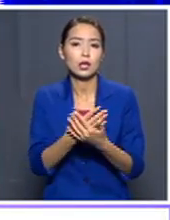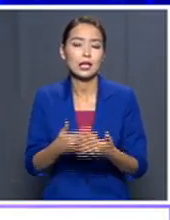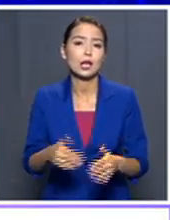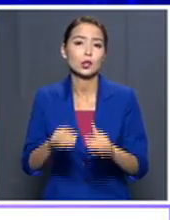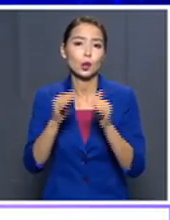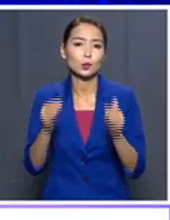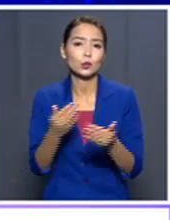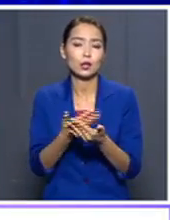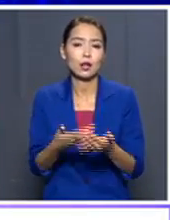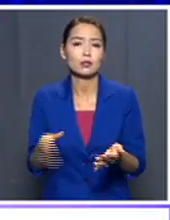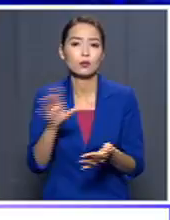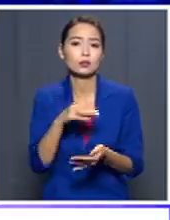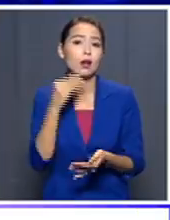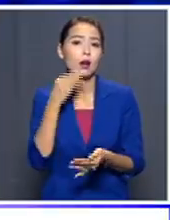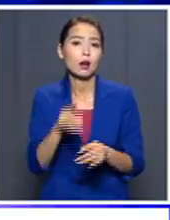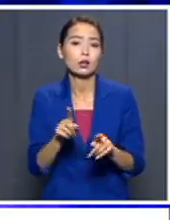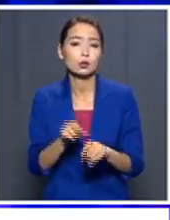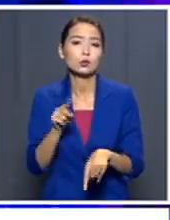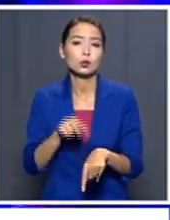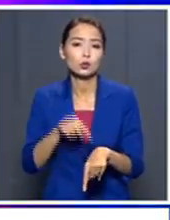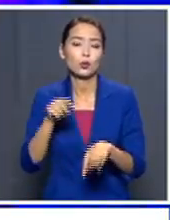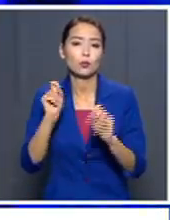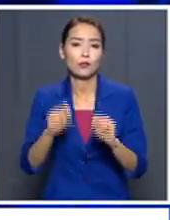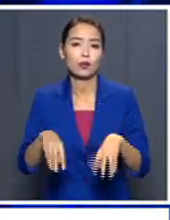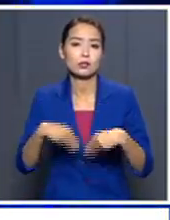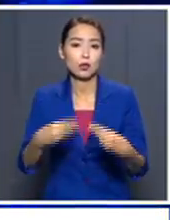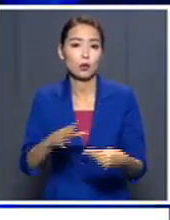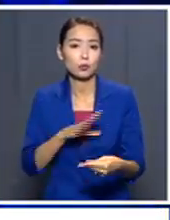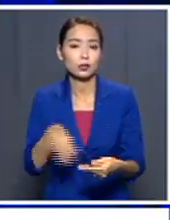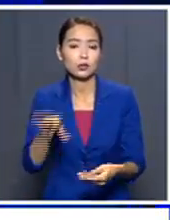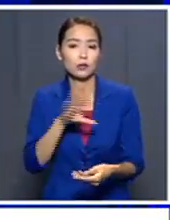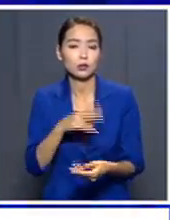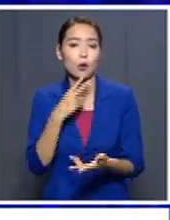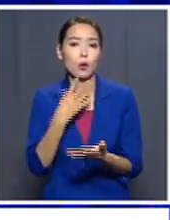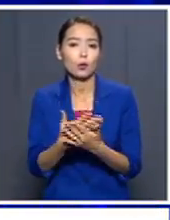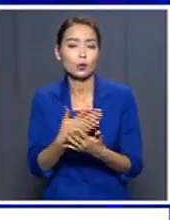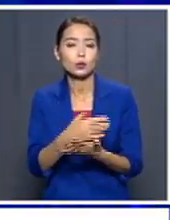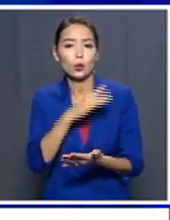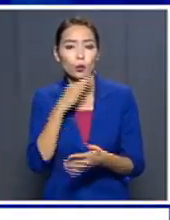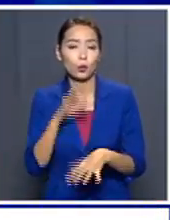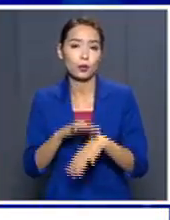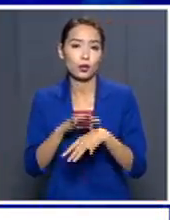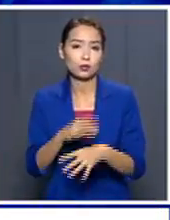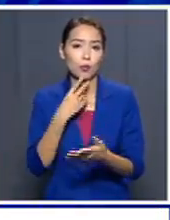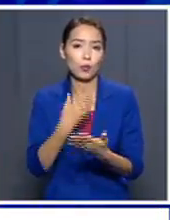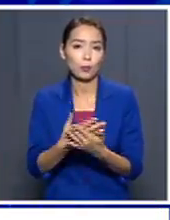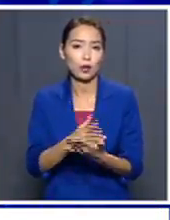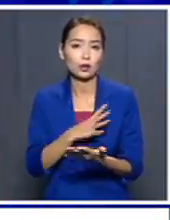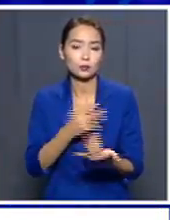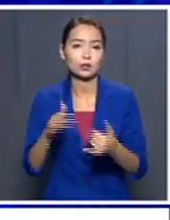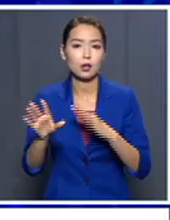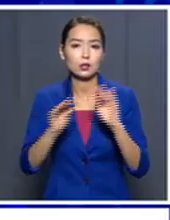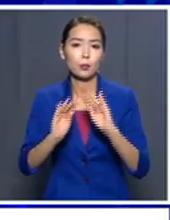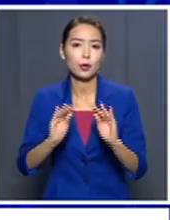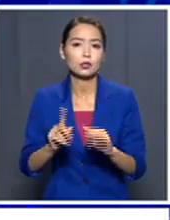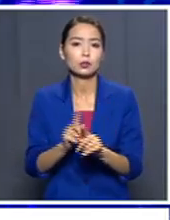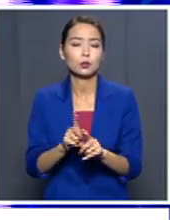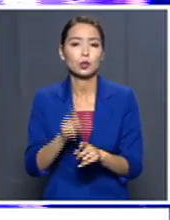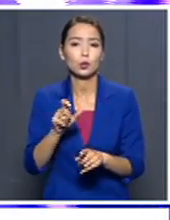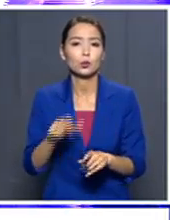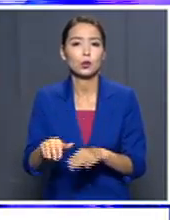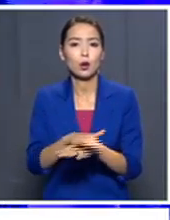ерекше атмосфераны толықтай сезінуге мүмкіндік береді. Әзірге тек алдын ала көрсетілімдер өтті, ал қойылымның барша көрермен